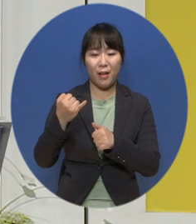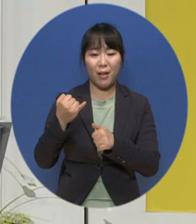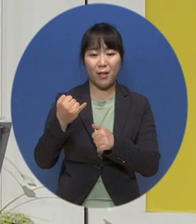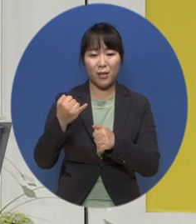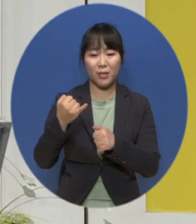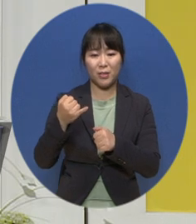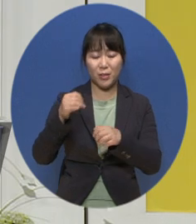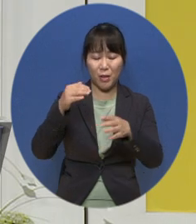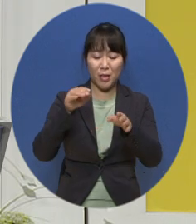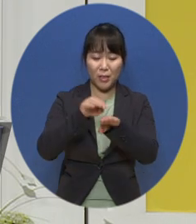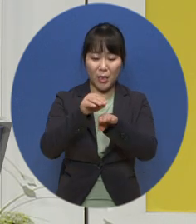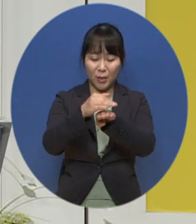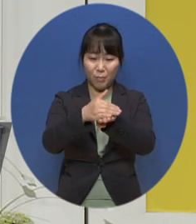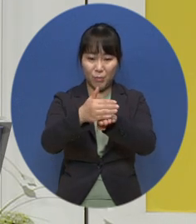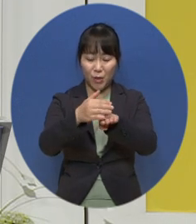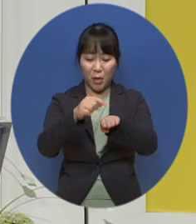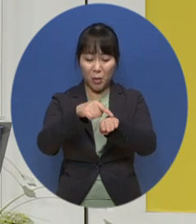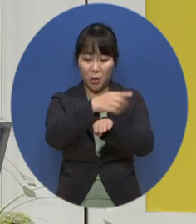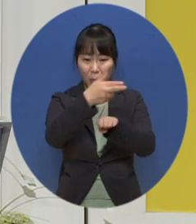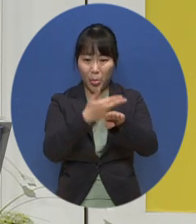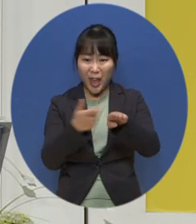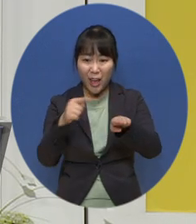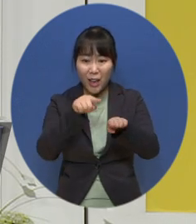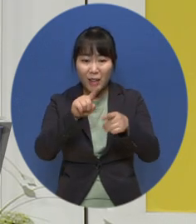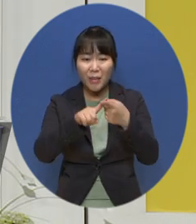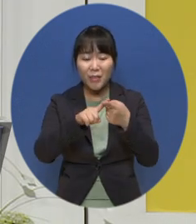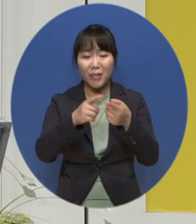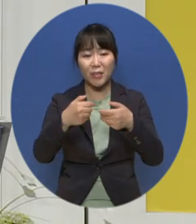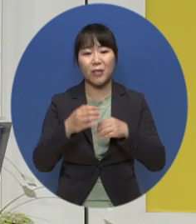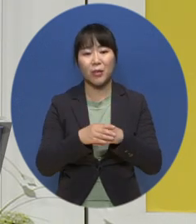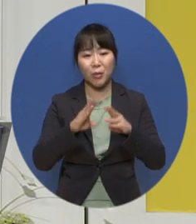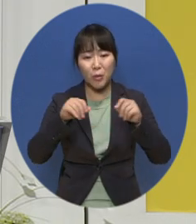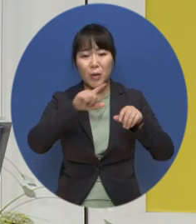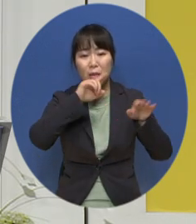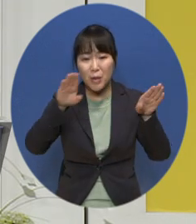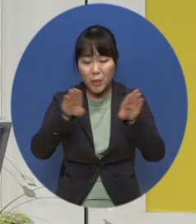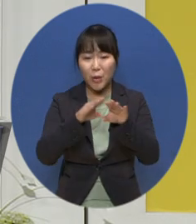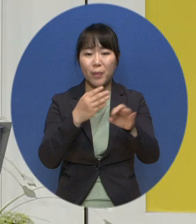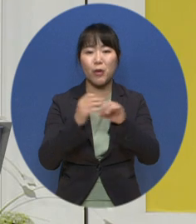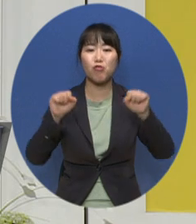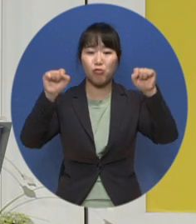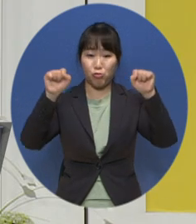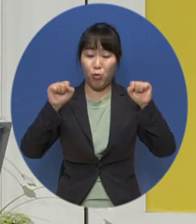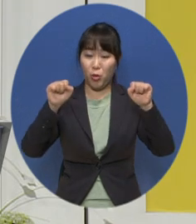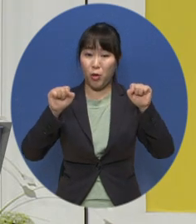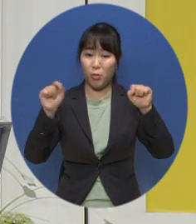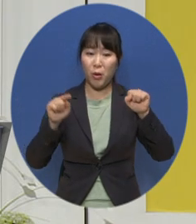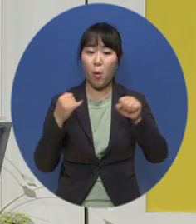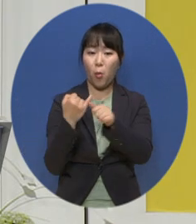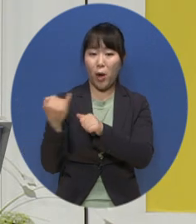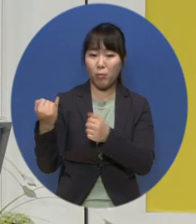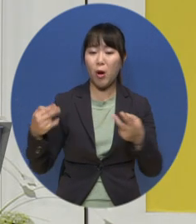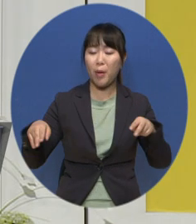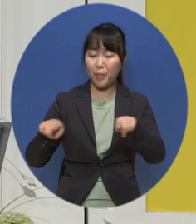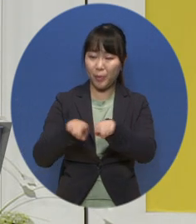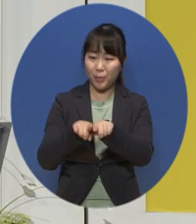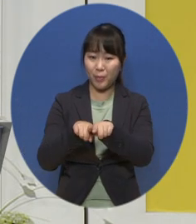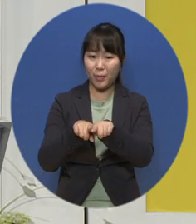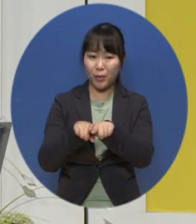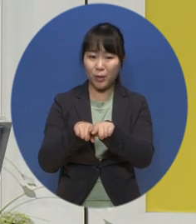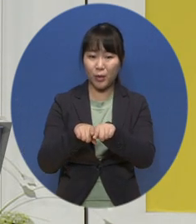사고 남게 선물을 했었는데 지금의 토요일 아이 올라 되면 운동이 이제 집사람을 옆에 태워